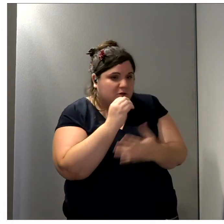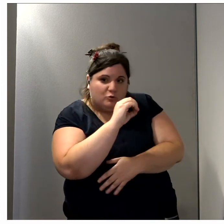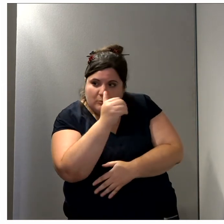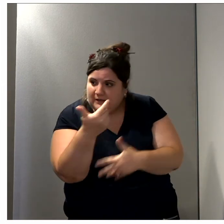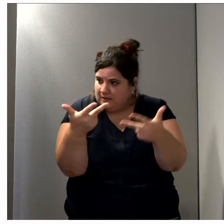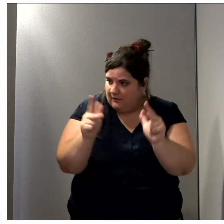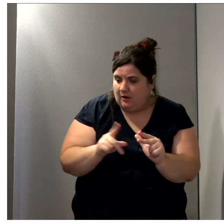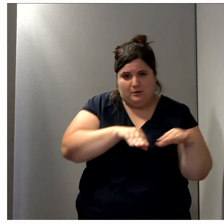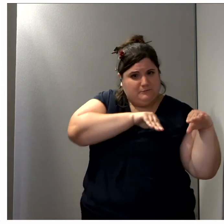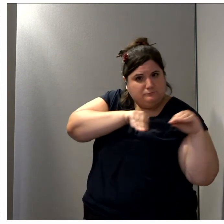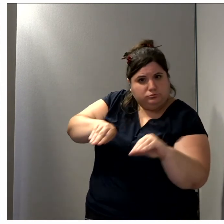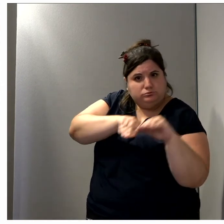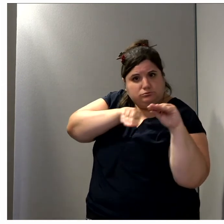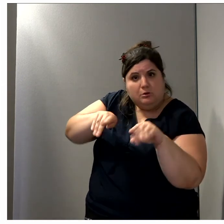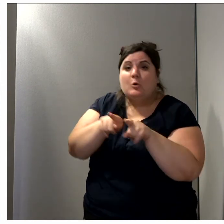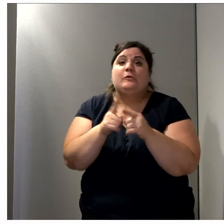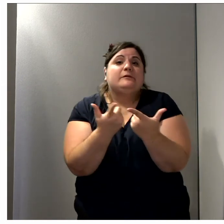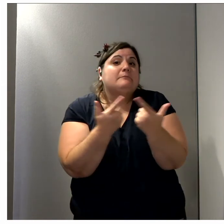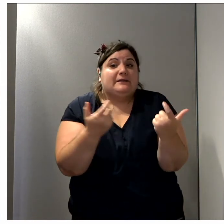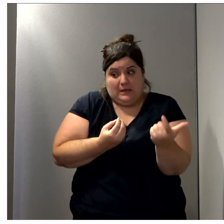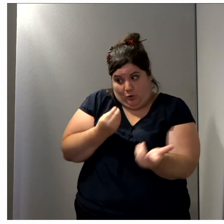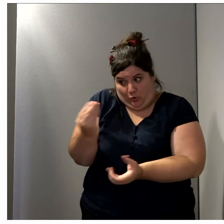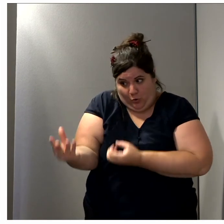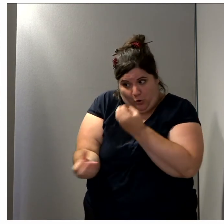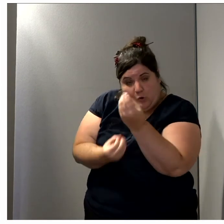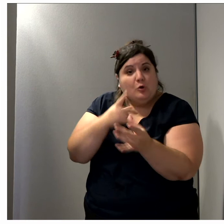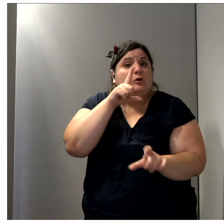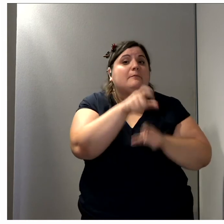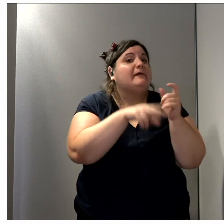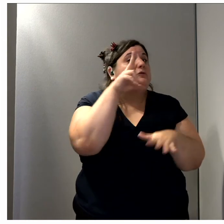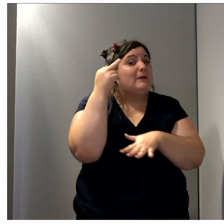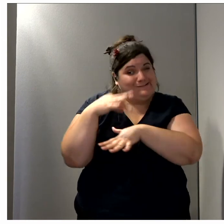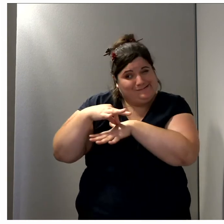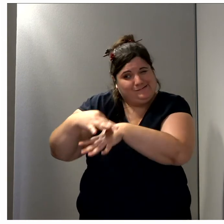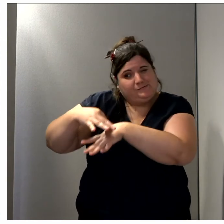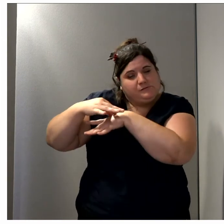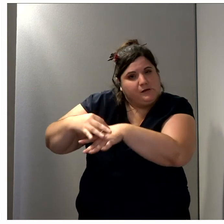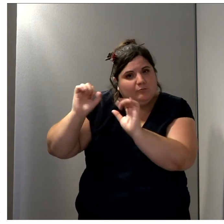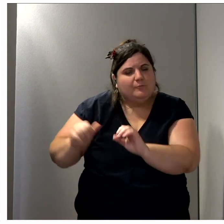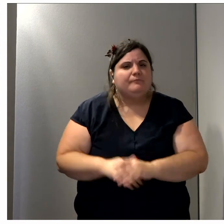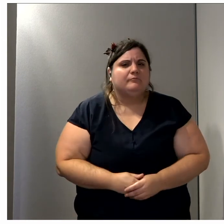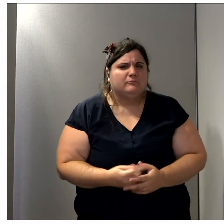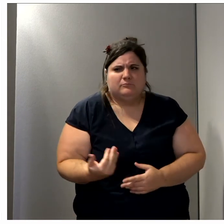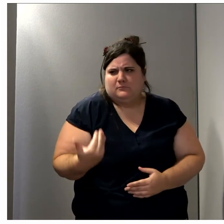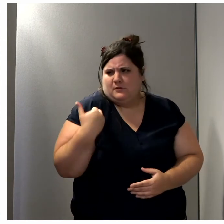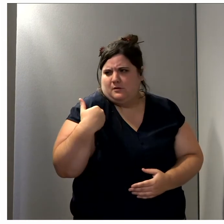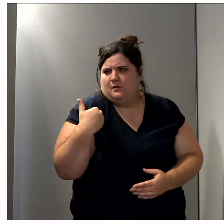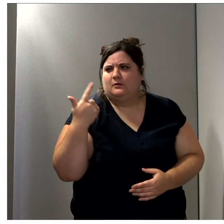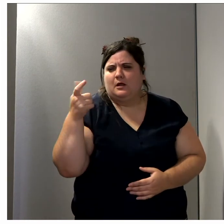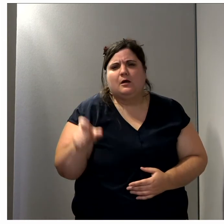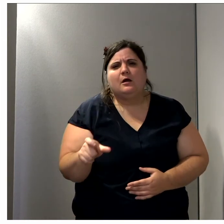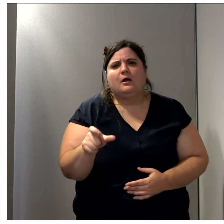mise à disposition de matériel et accompagnement humain. Ça a été évoqué, je crois, par Franck